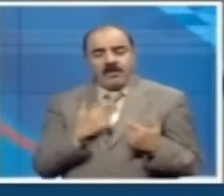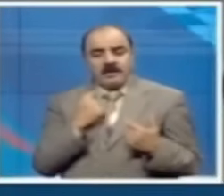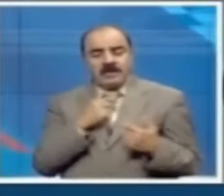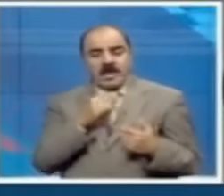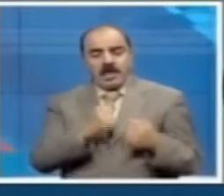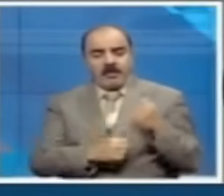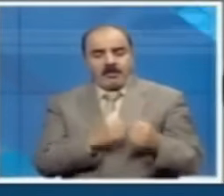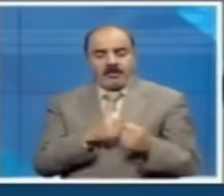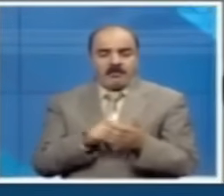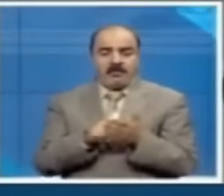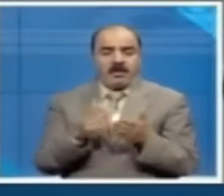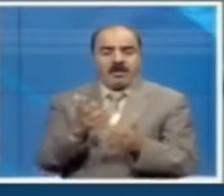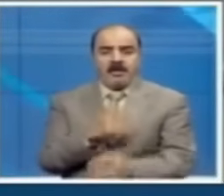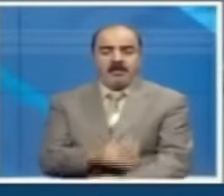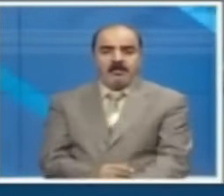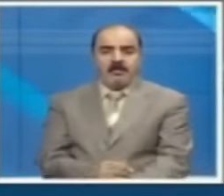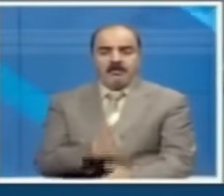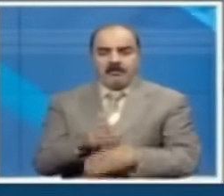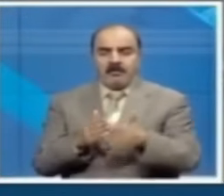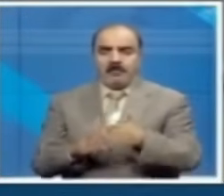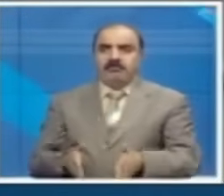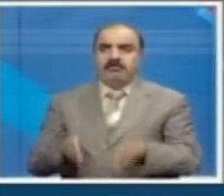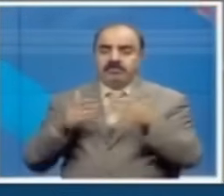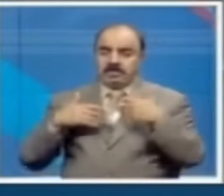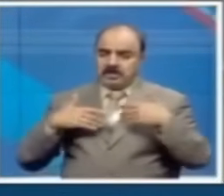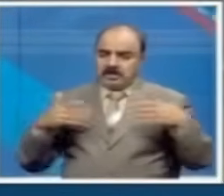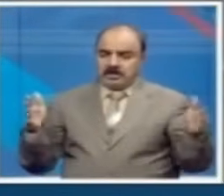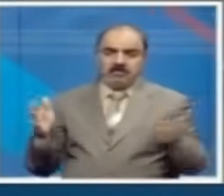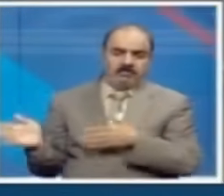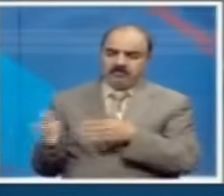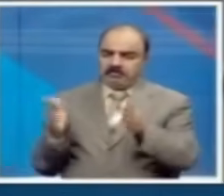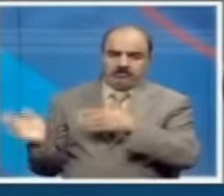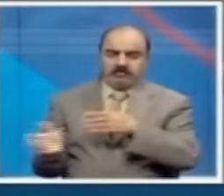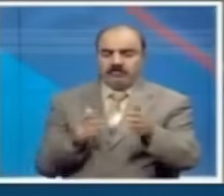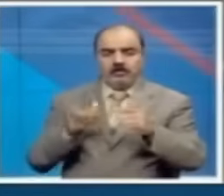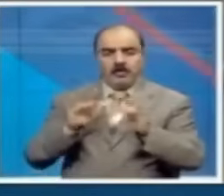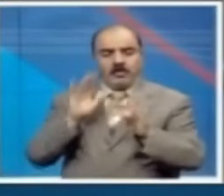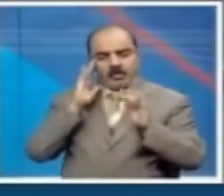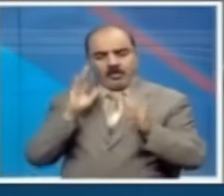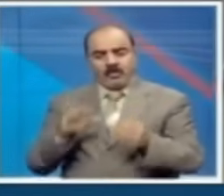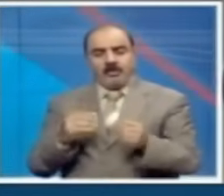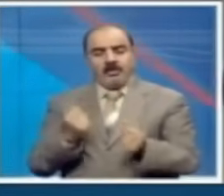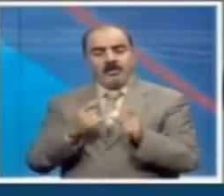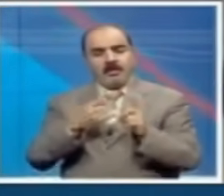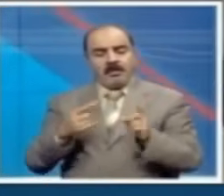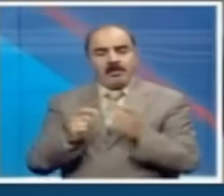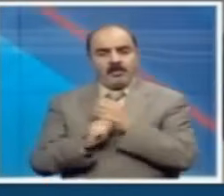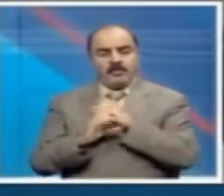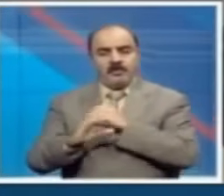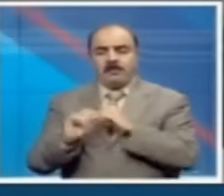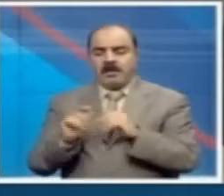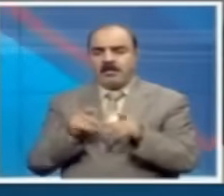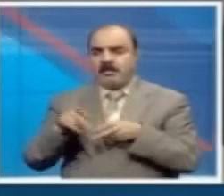تم تخصيص عدد من الأمارات لهم، وأيضا تخصيص عدد من الباصات لنقلهم بالمجان في